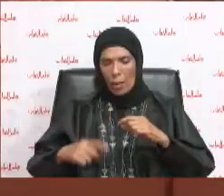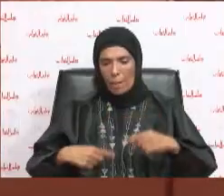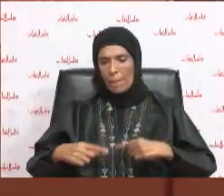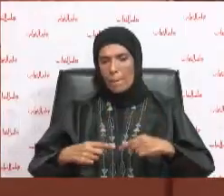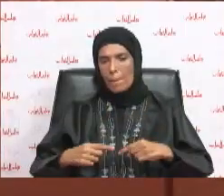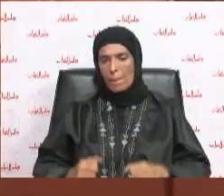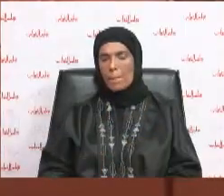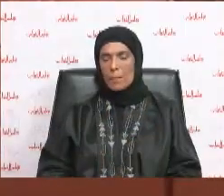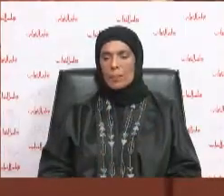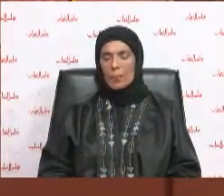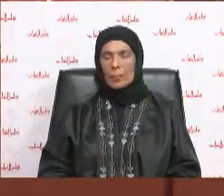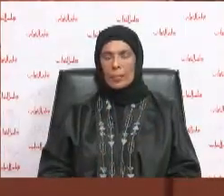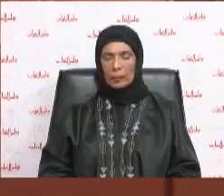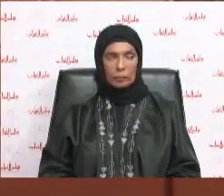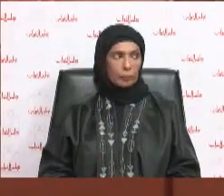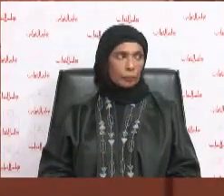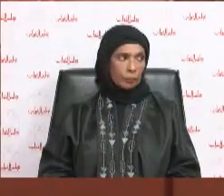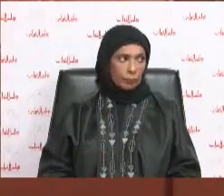كيف إن إحنا